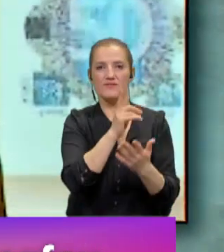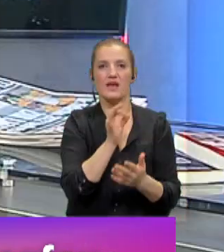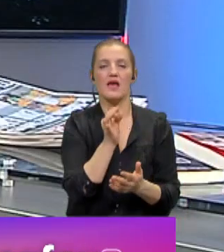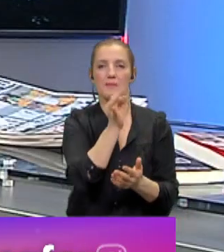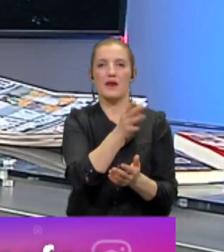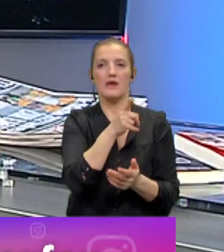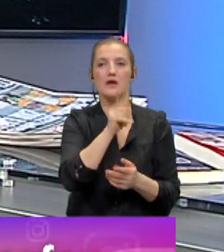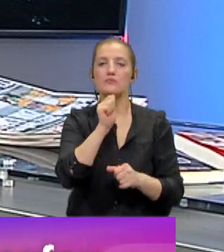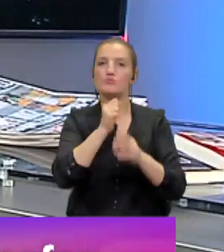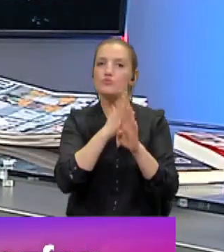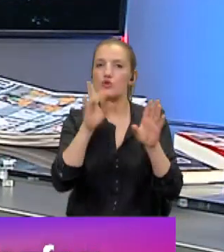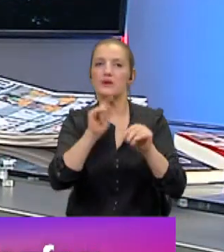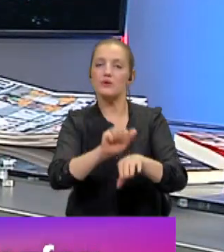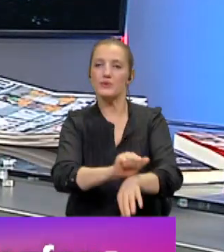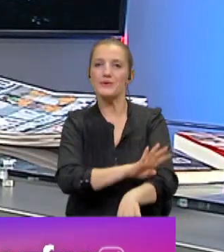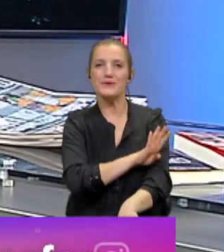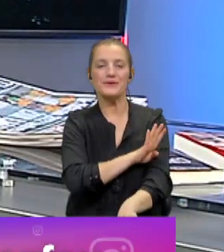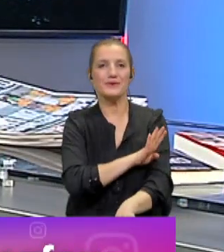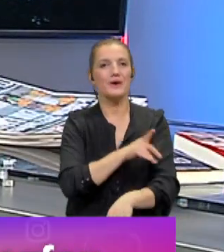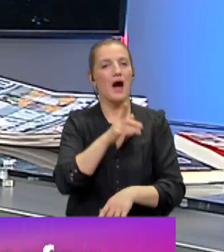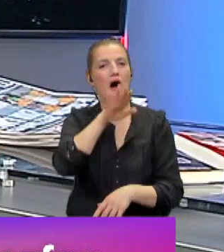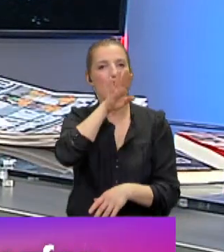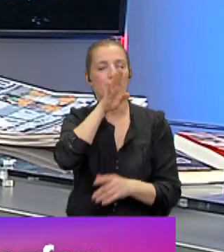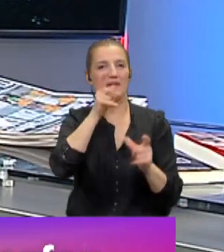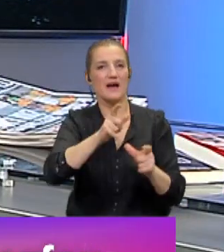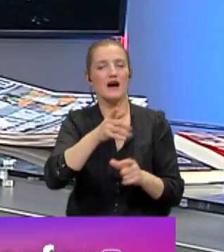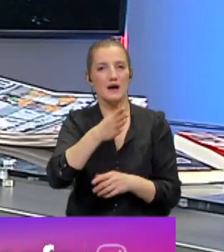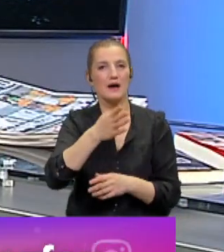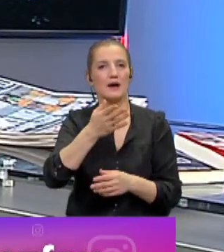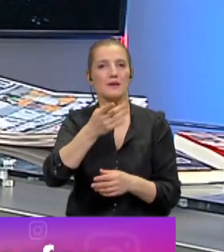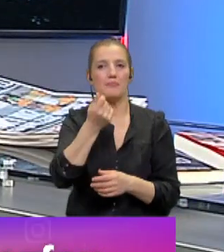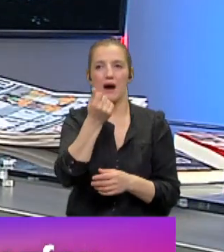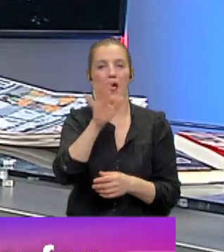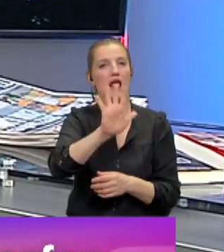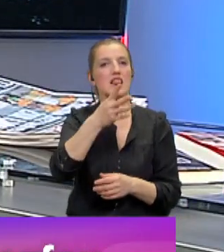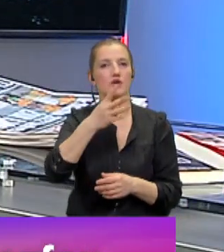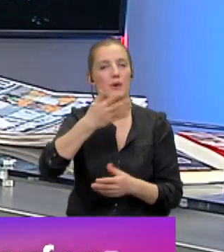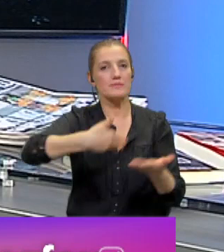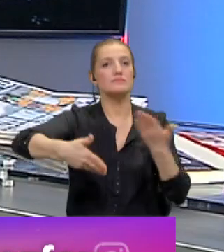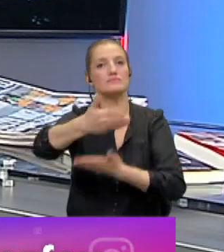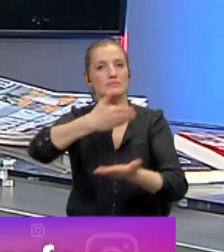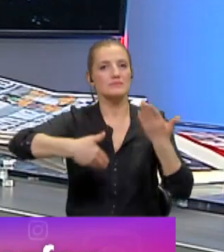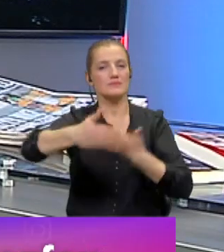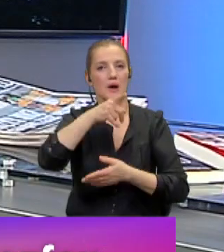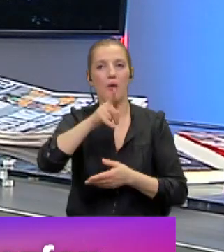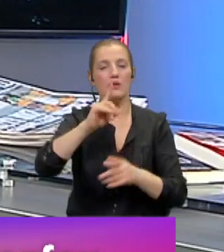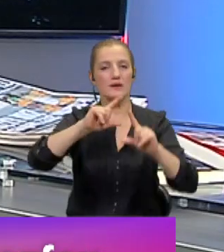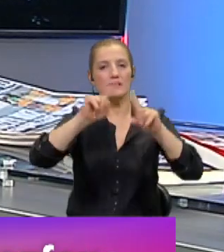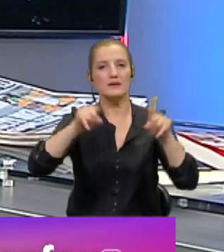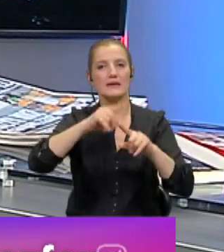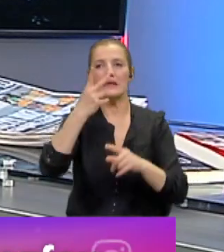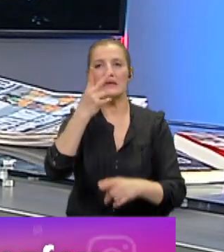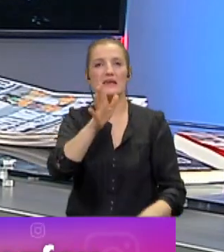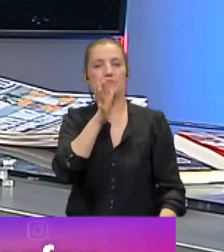büyük bir gururu Aslında biz burada görüyoruz Avrupa'da dolaşımda olan bir para euro ve onun üzerinde